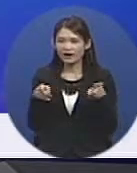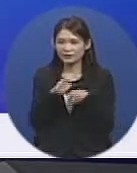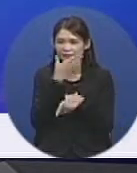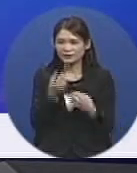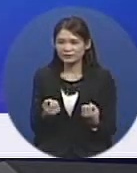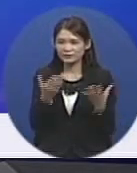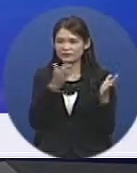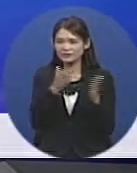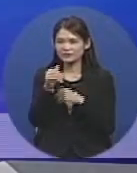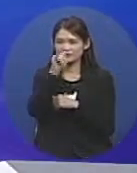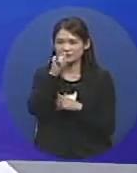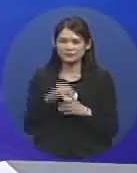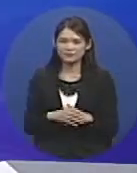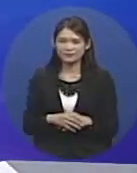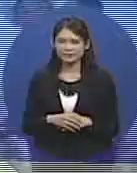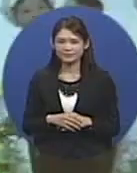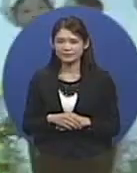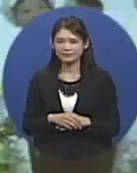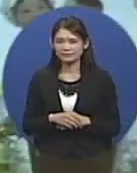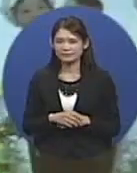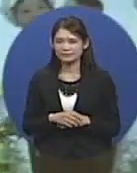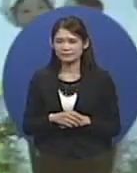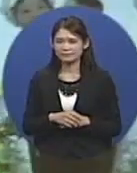합니다. 박정인 기자입니다.